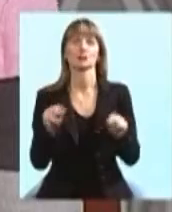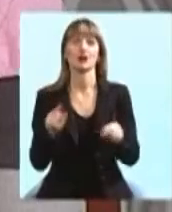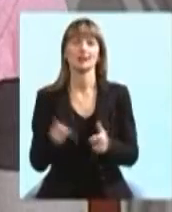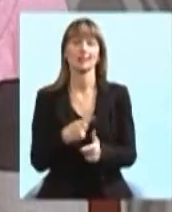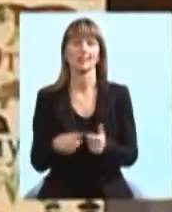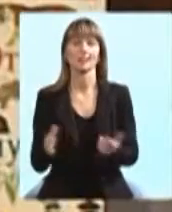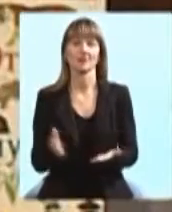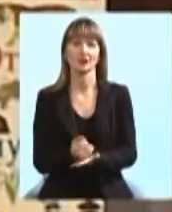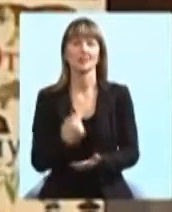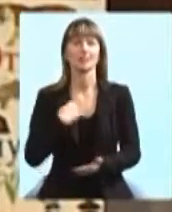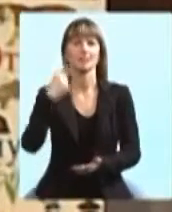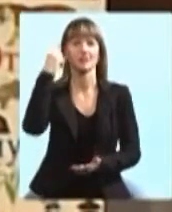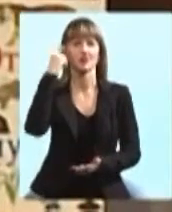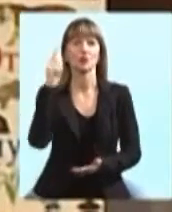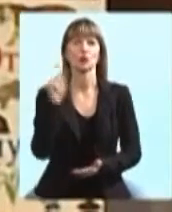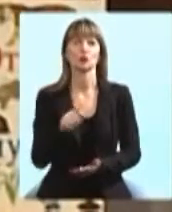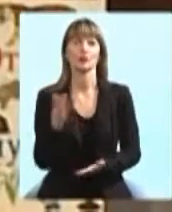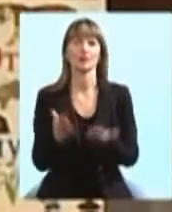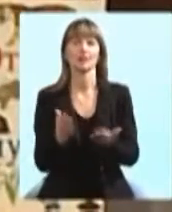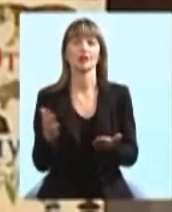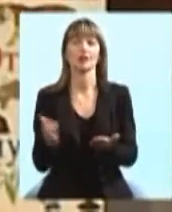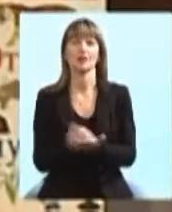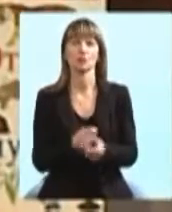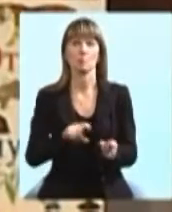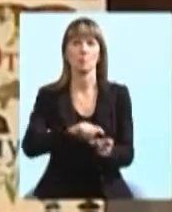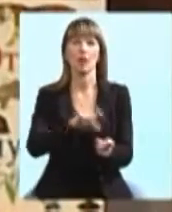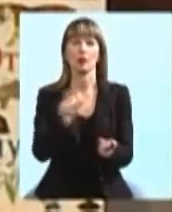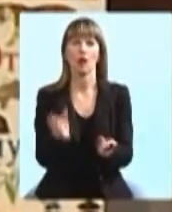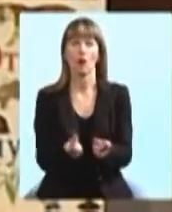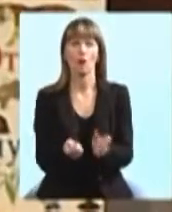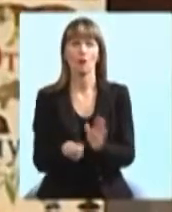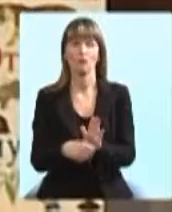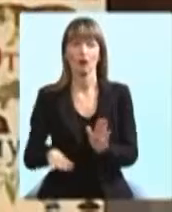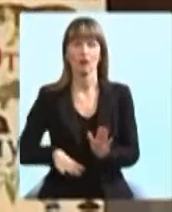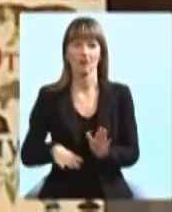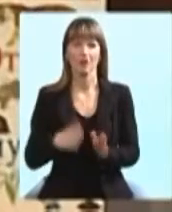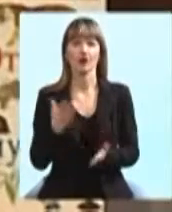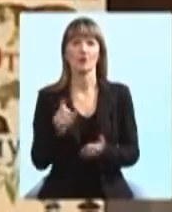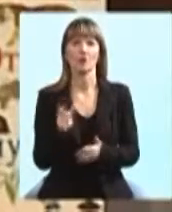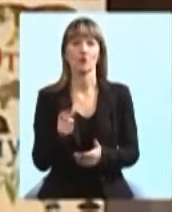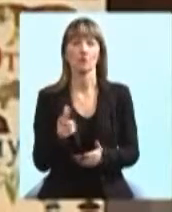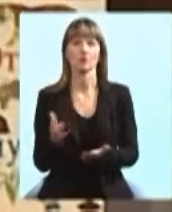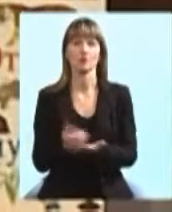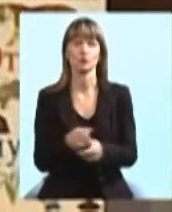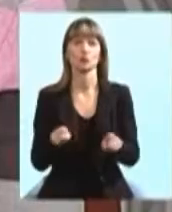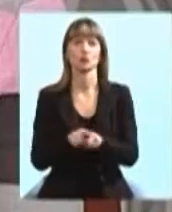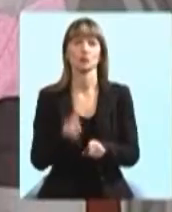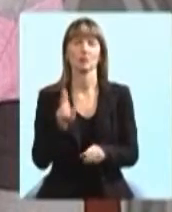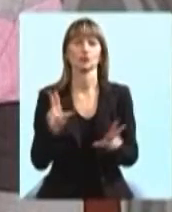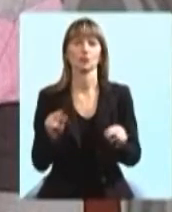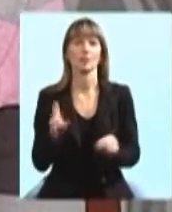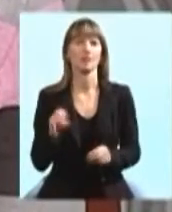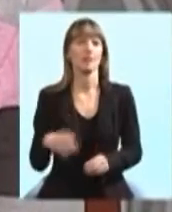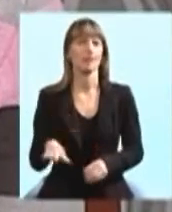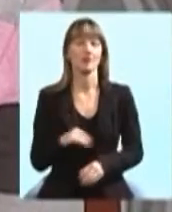вдачу? Я знаю то, що якщо ти знайдеш подкову, значить це теж к щастю. Якщо ти знайдеш іголку, це к щастю теж. От бачиш, не